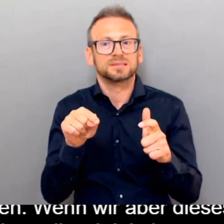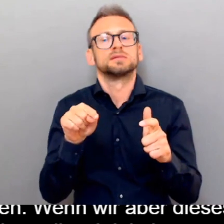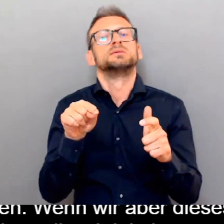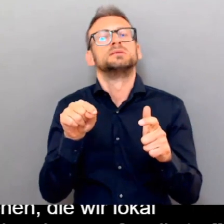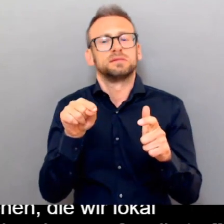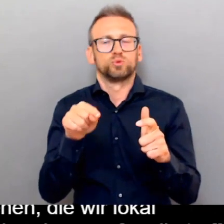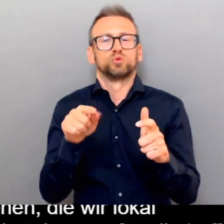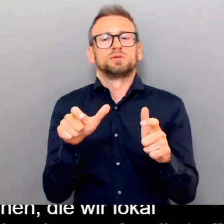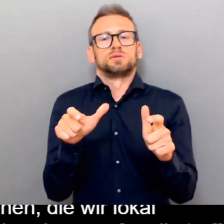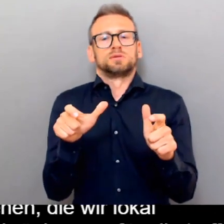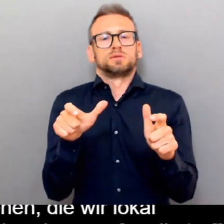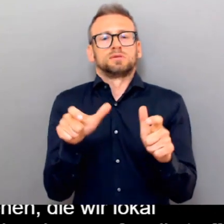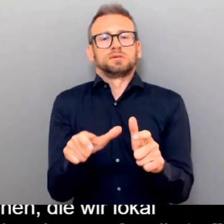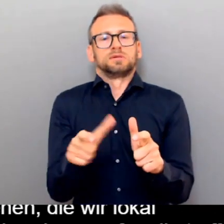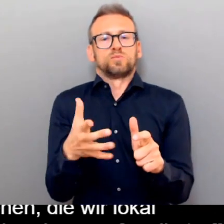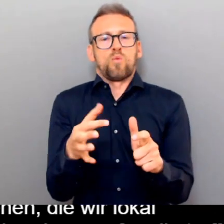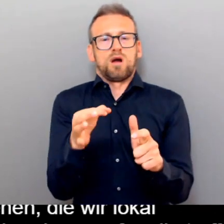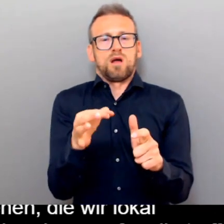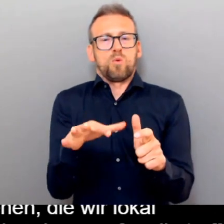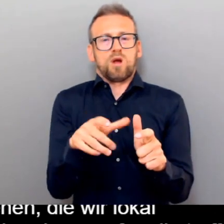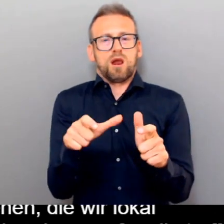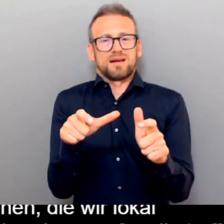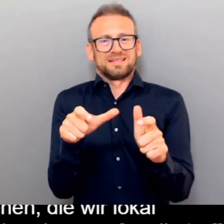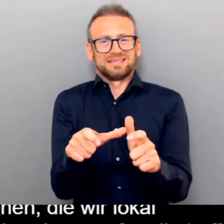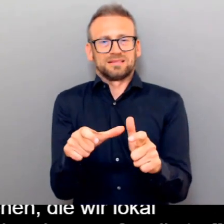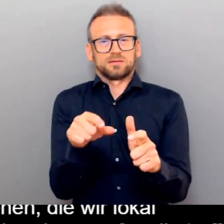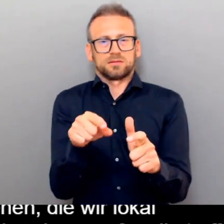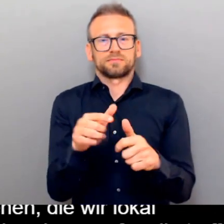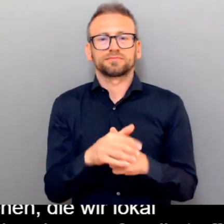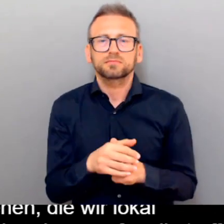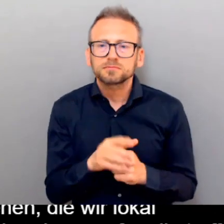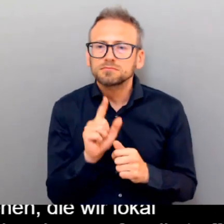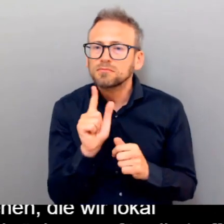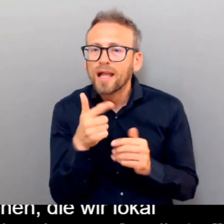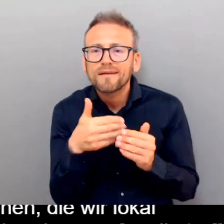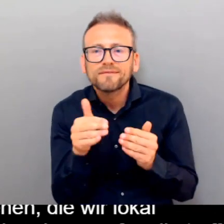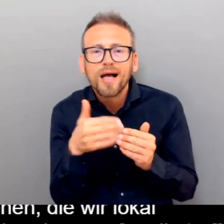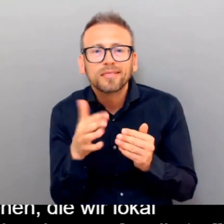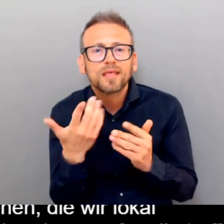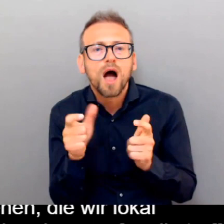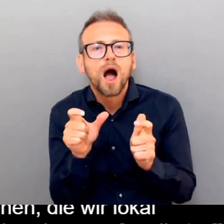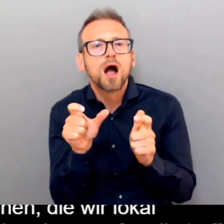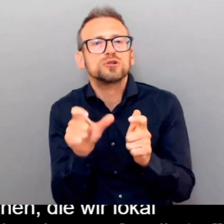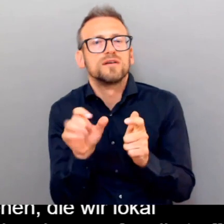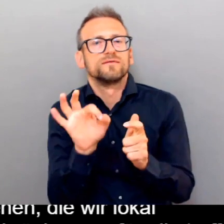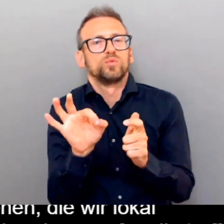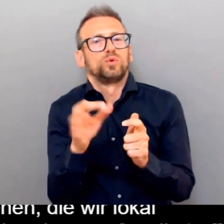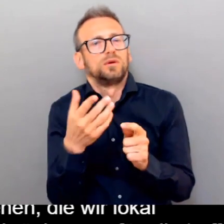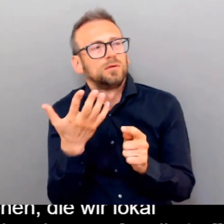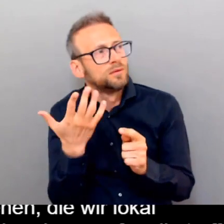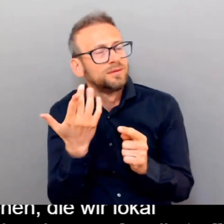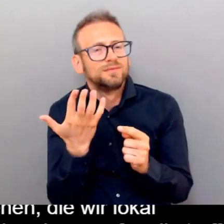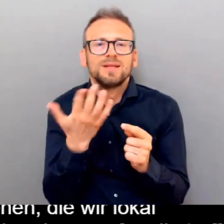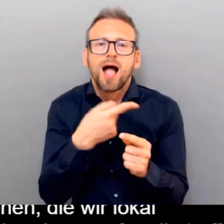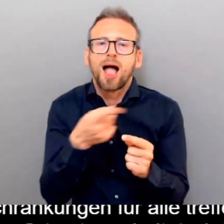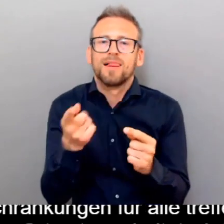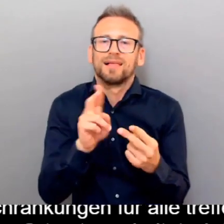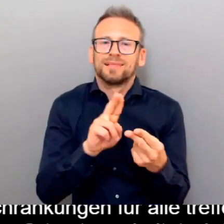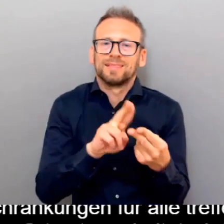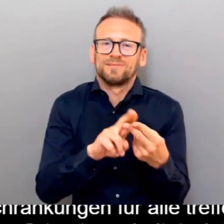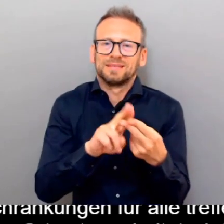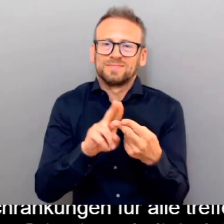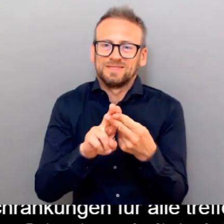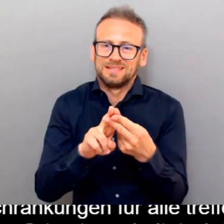Gleichzeitig haben wir am Freitag auch die Allgemeinverfügung für die Krankenhäuser rausgegeben. Das heißt, dass auch die Krankenhäuser wieder